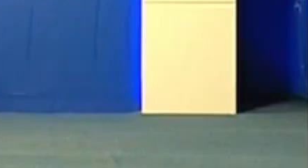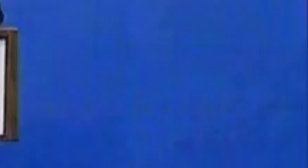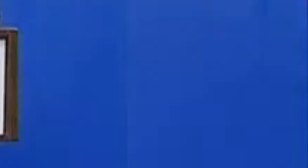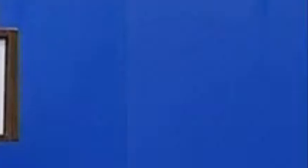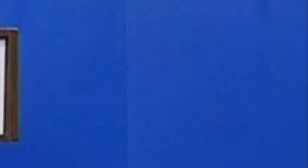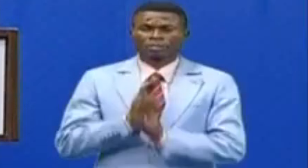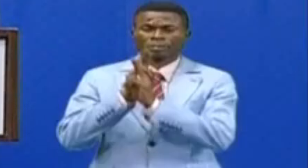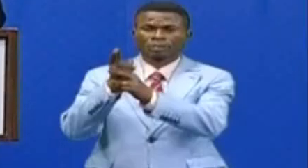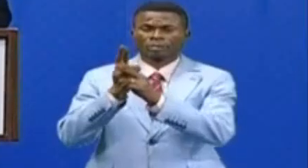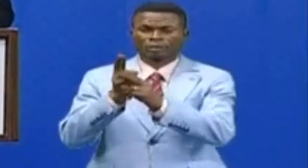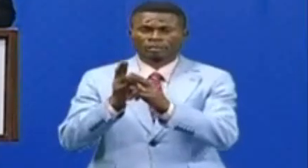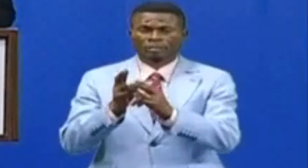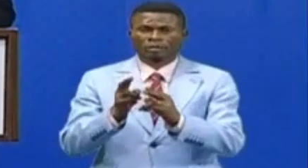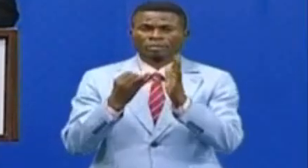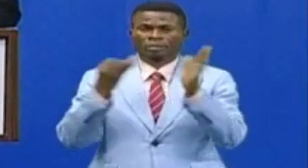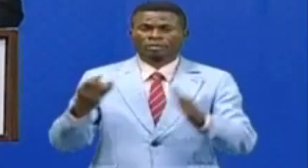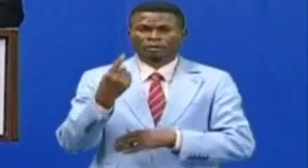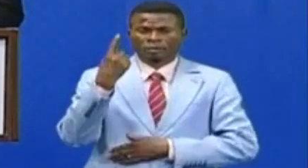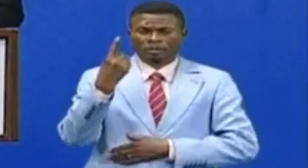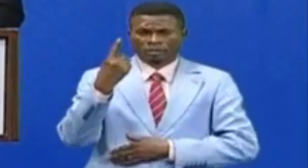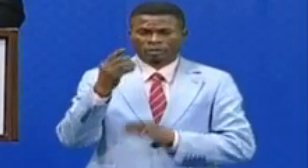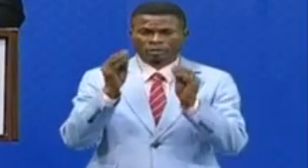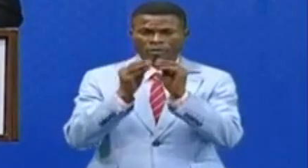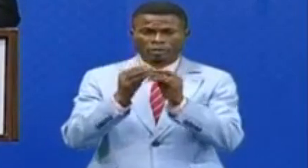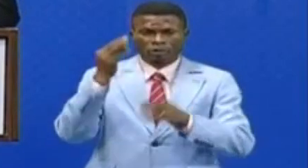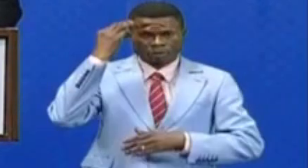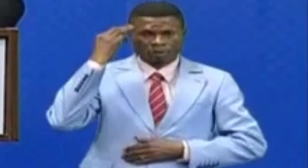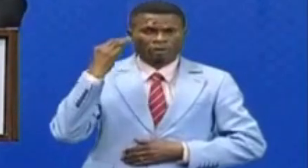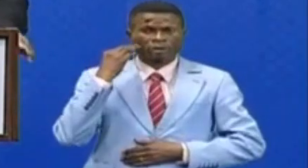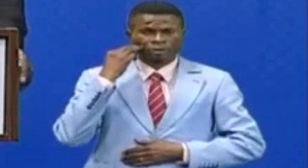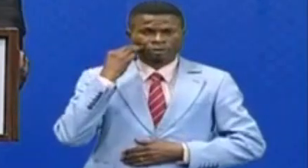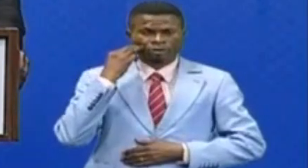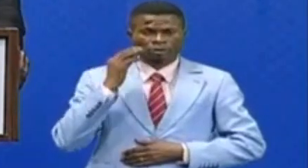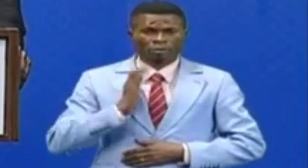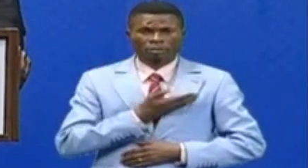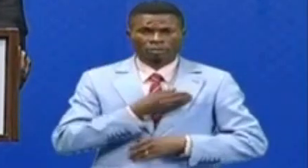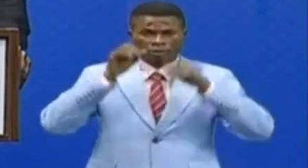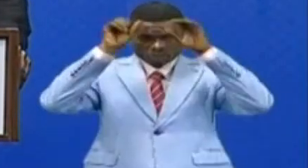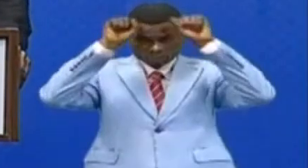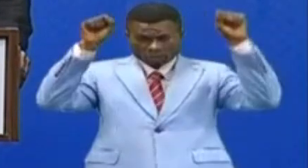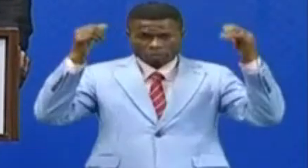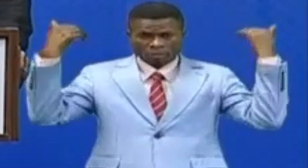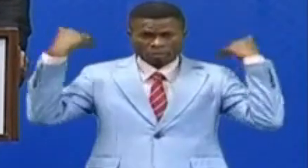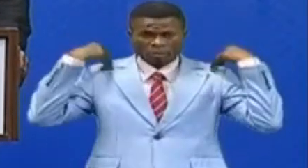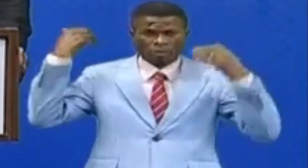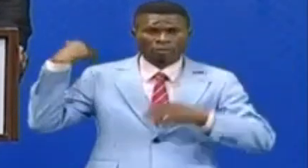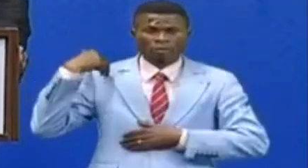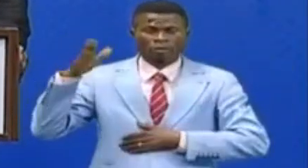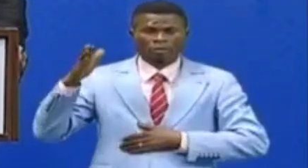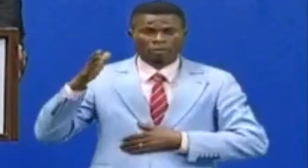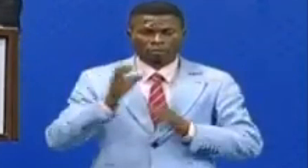Compte rendu de la 71e réunion du Conseil des ministres. Le président de la République, chef de l'État,